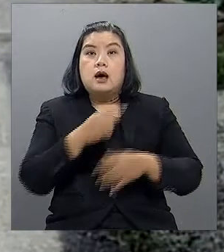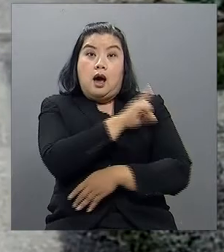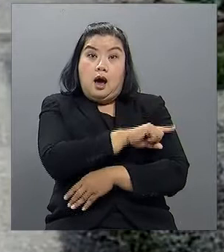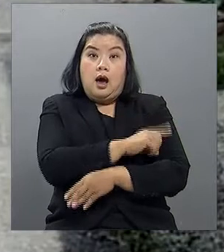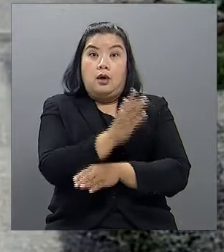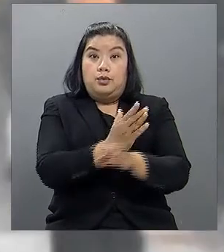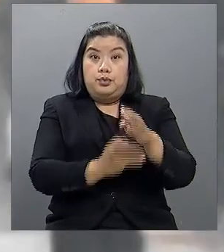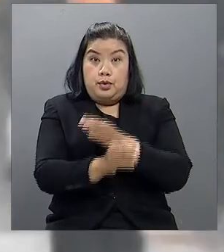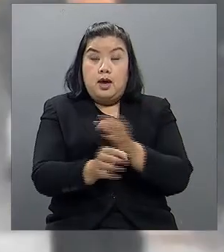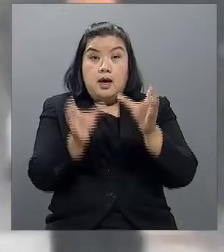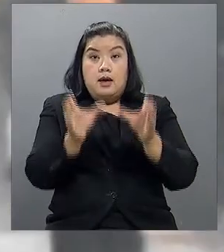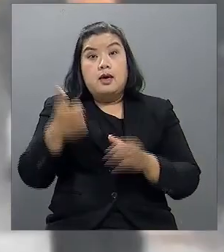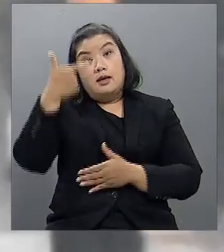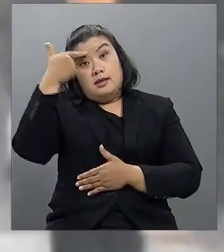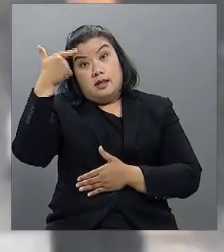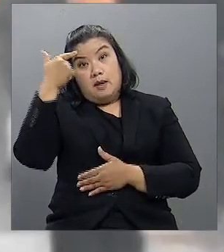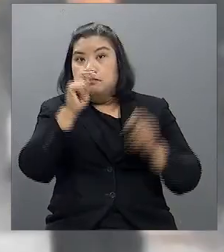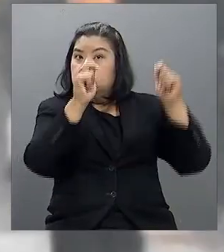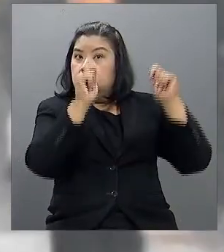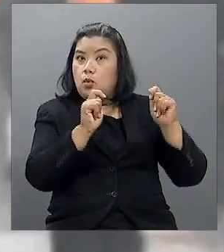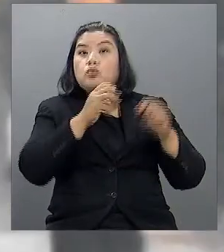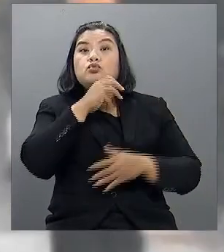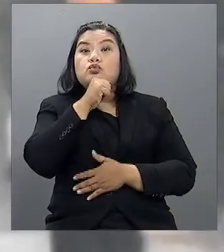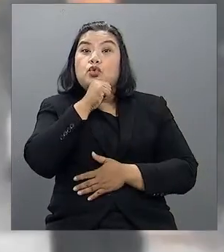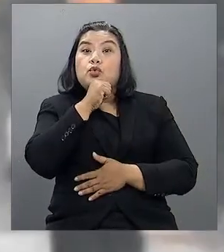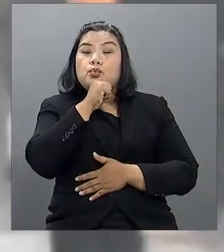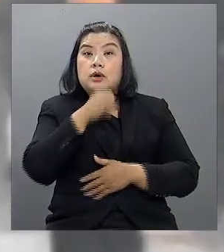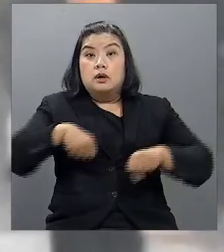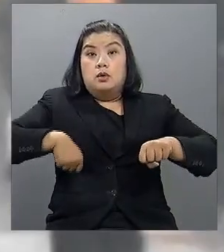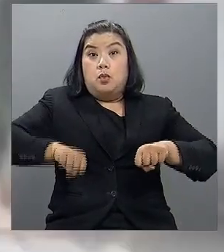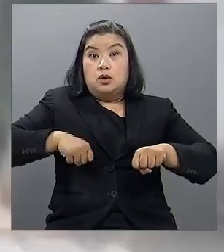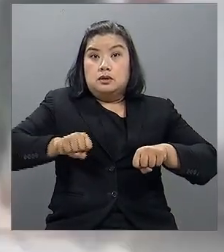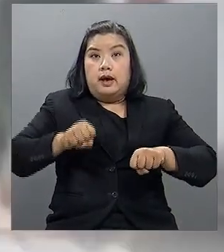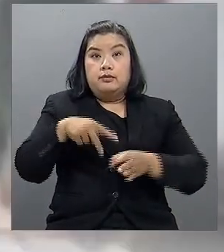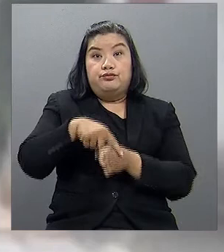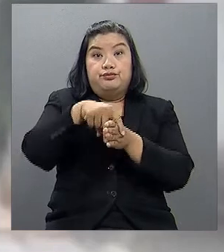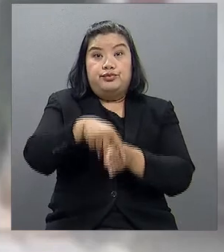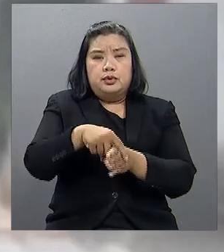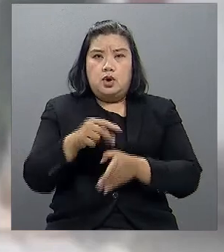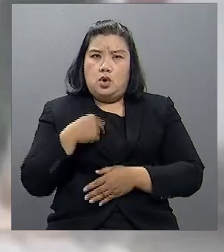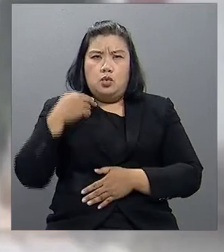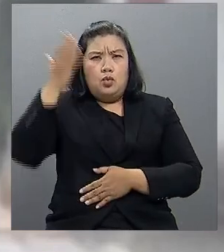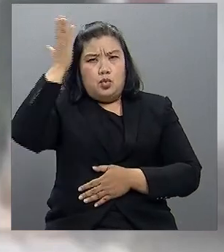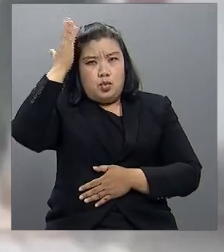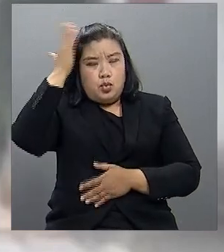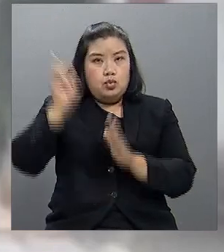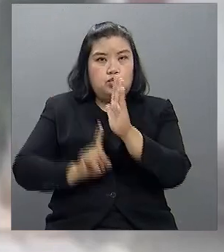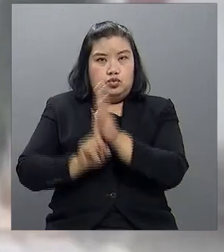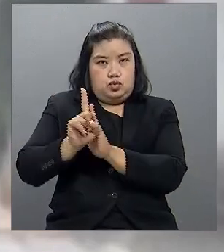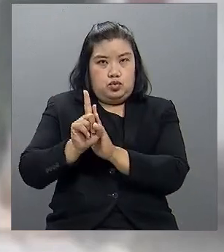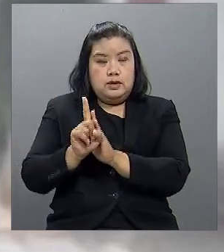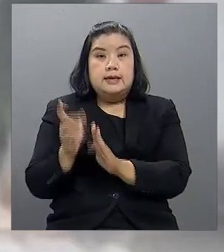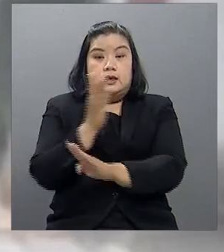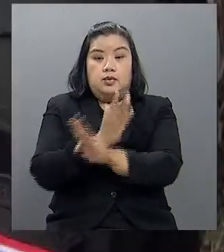ดำสวมหมวกแก๊ปสีส้มและผู้ขี่รถจักรยานยนต์เป็นชายลักษณะรูปร่างสูงโปร่งส่วนเสื้อแขนยาวสีขาวกางเกงขายาว